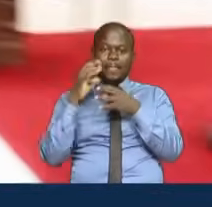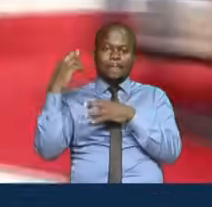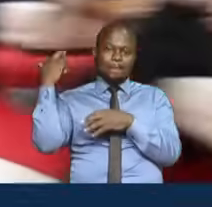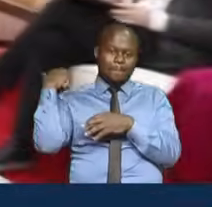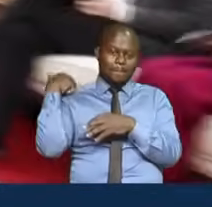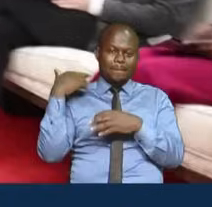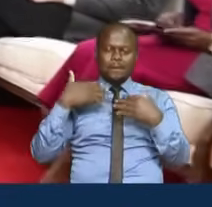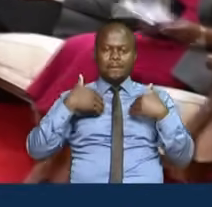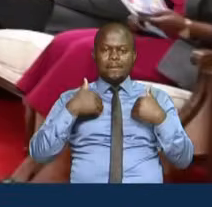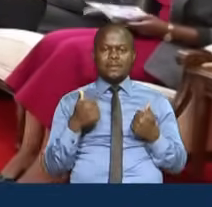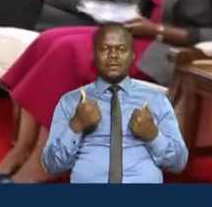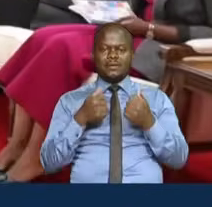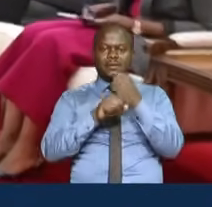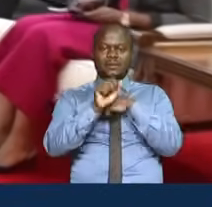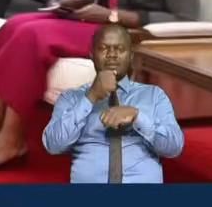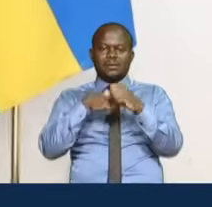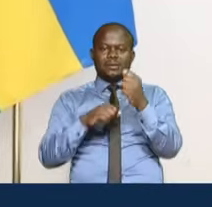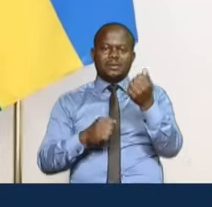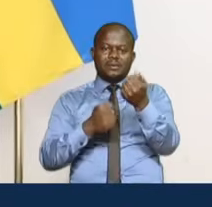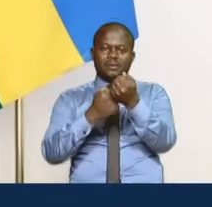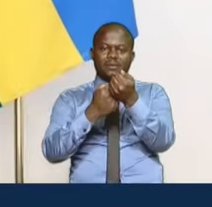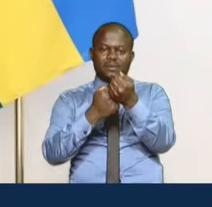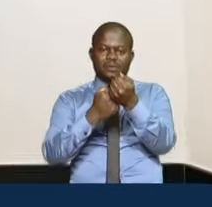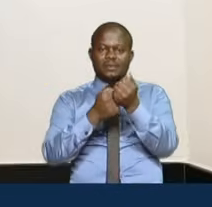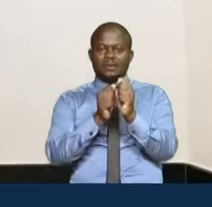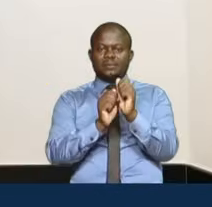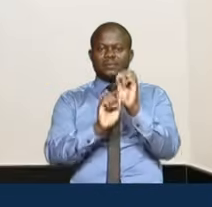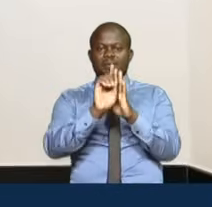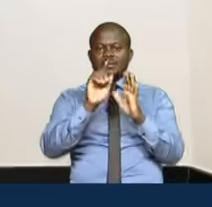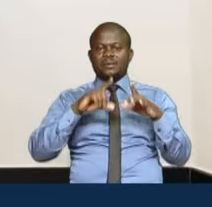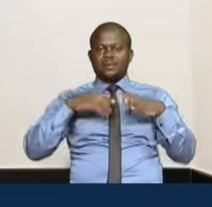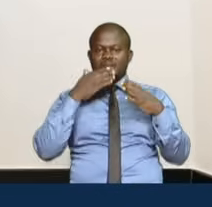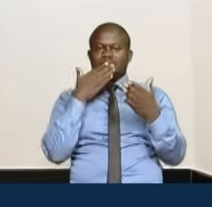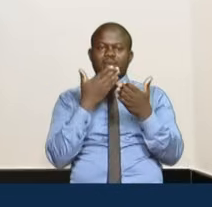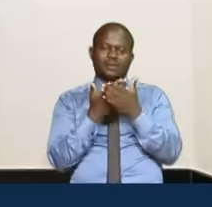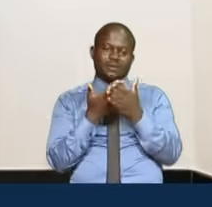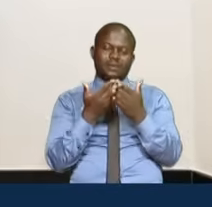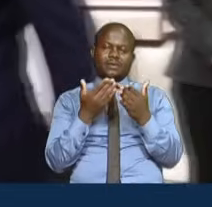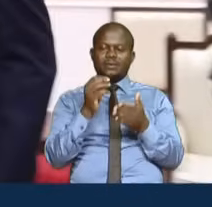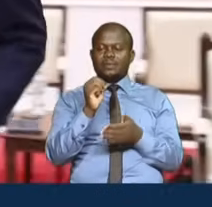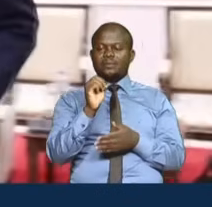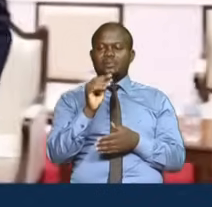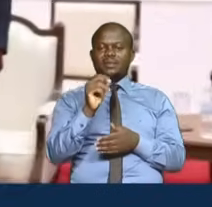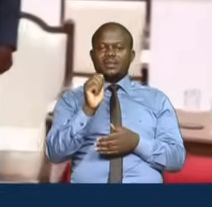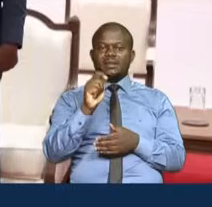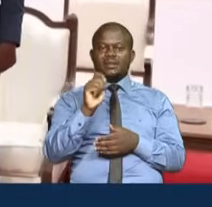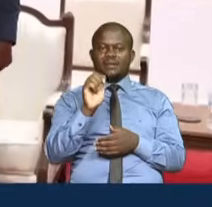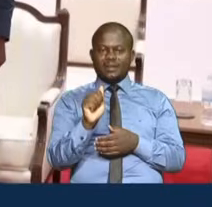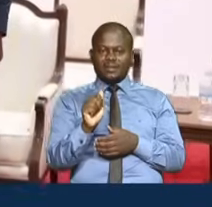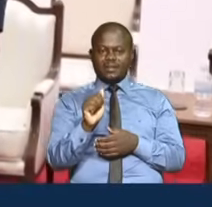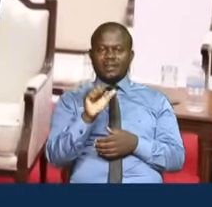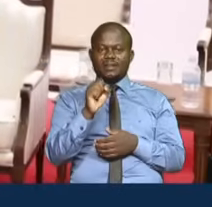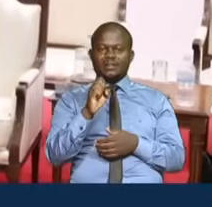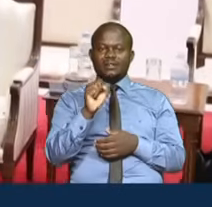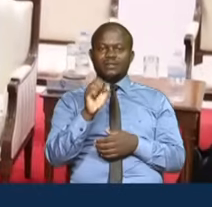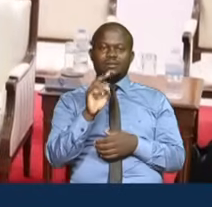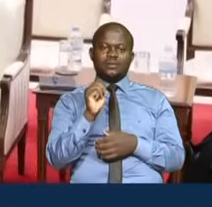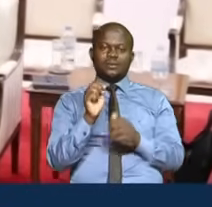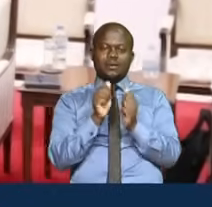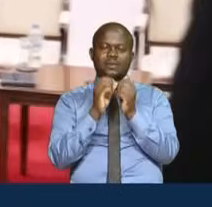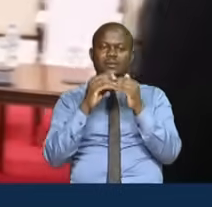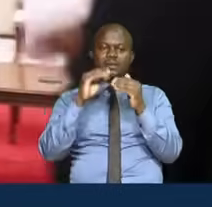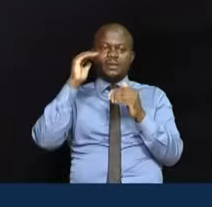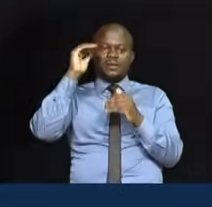ushinzwe ubuzima ibikorwa by'ubutabazi n'iterambere ry'imibereho myiza Minata Samate Sesuma ndetse n'umuyobozi mukuru